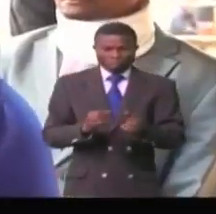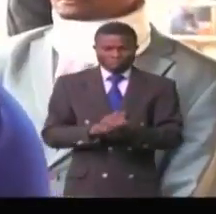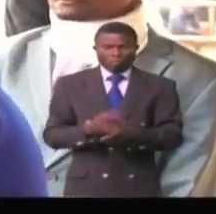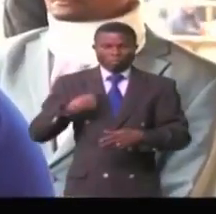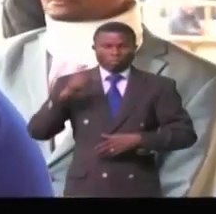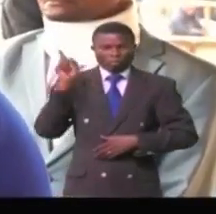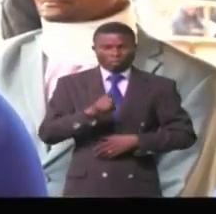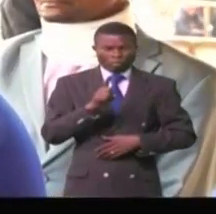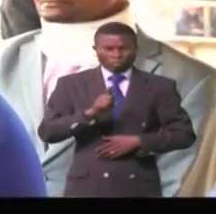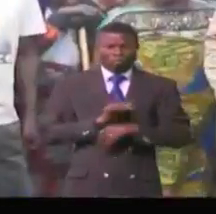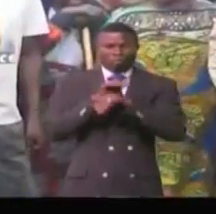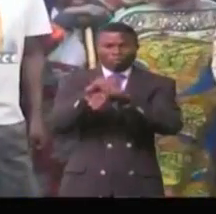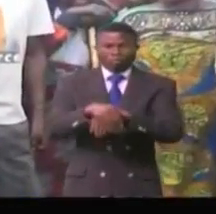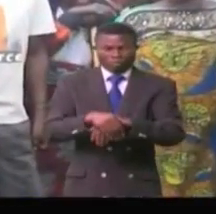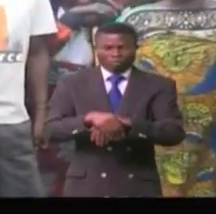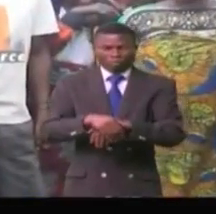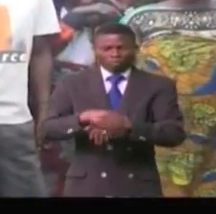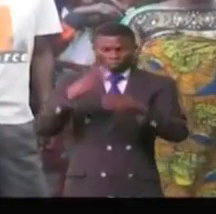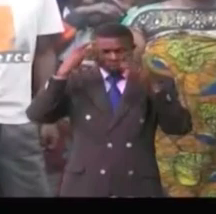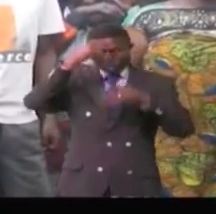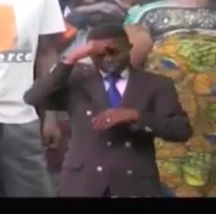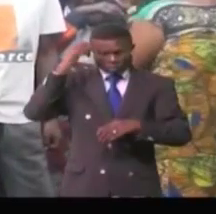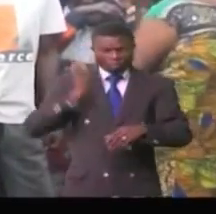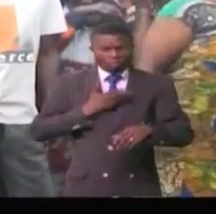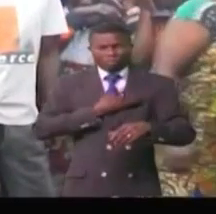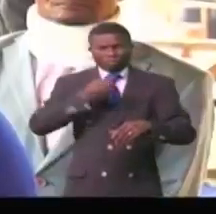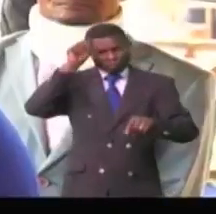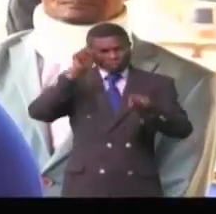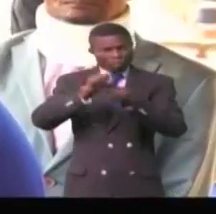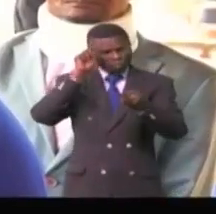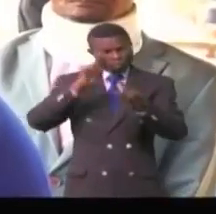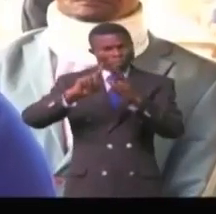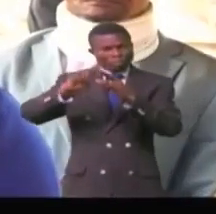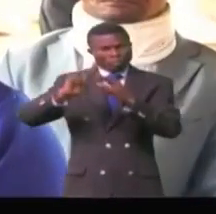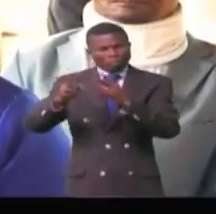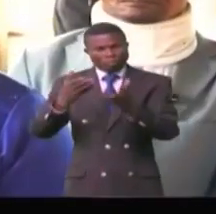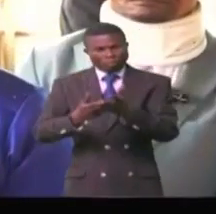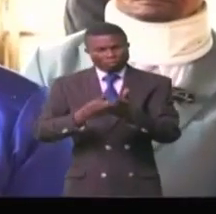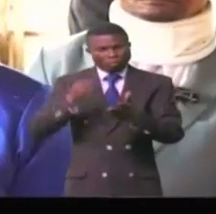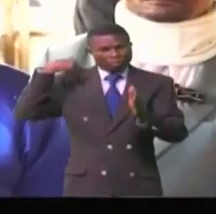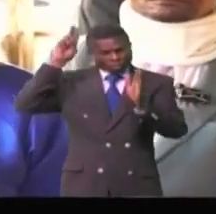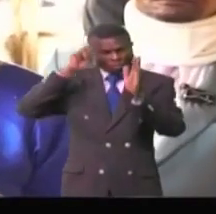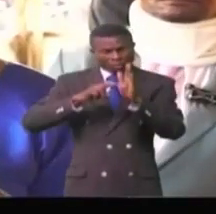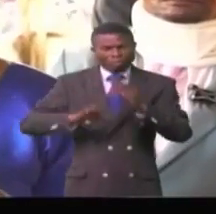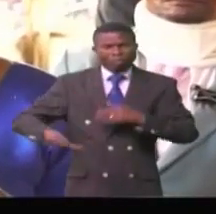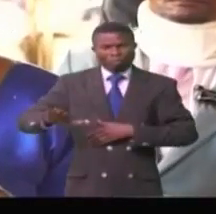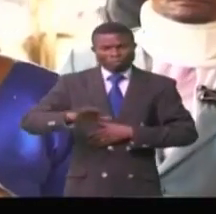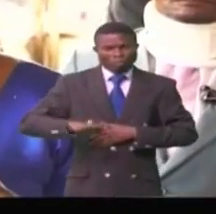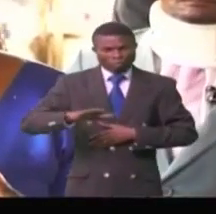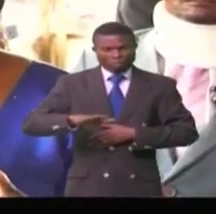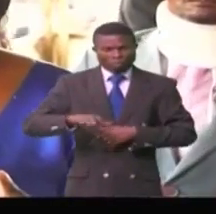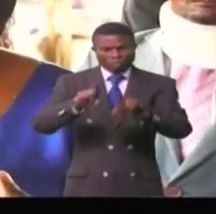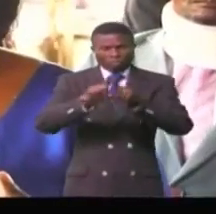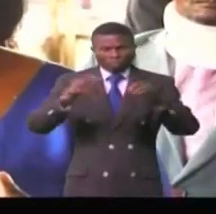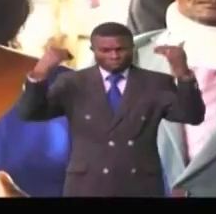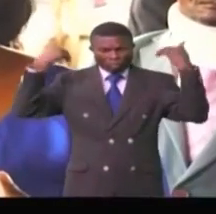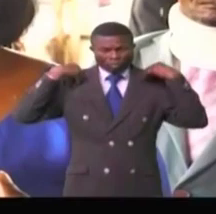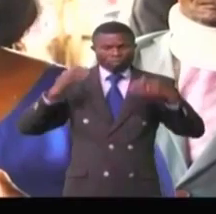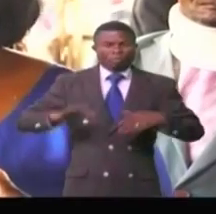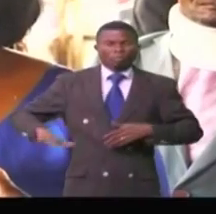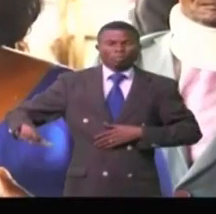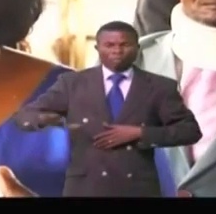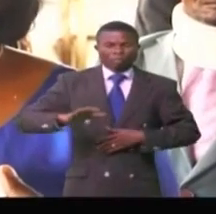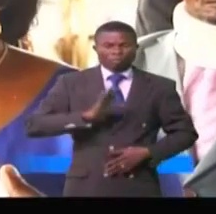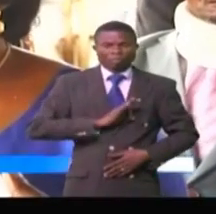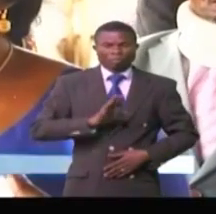suis venu compatir avec nos frères et sœurs déplacés pour leur dire que le gouvernement de la République ainsi que les chefs de l'État